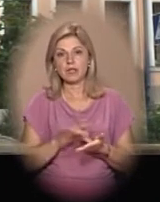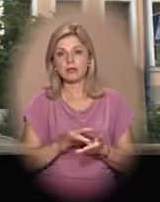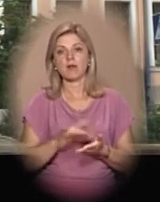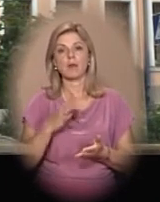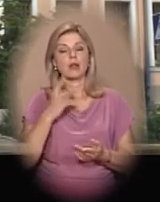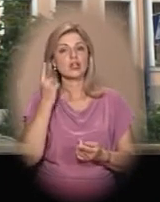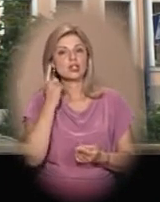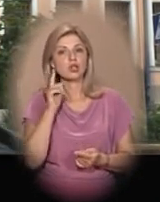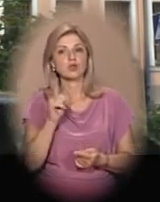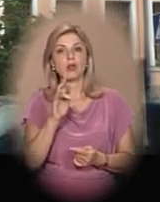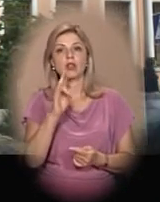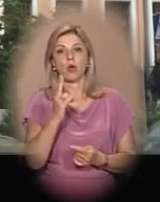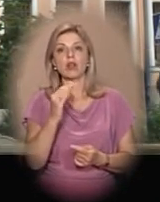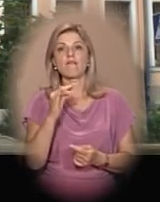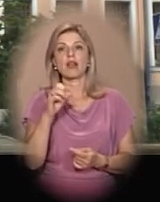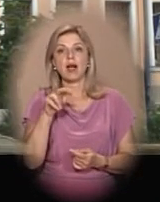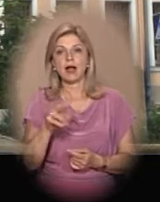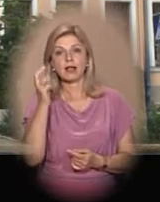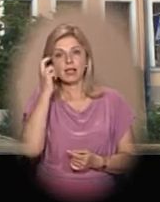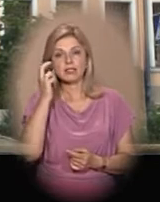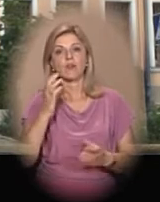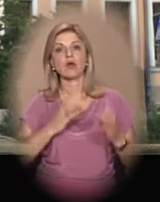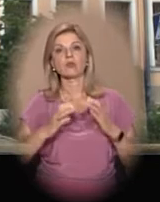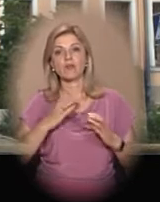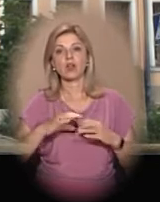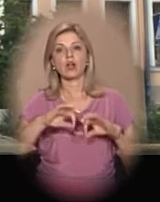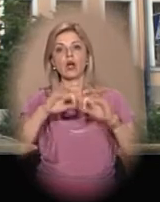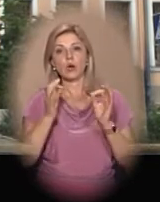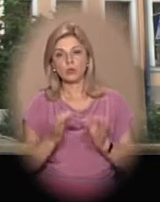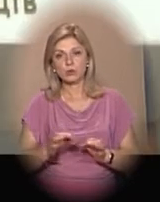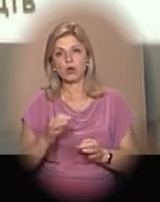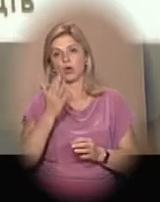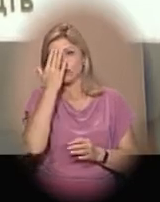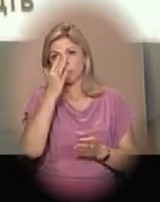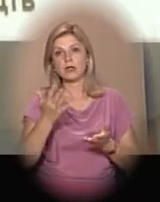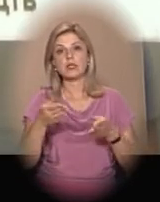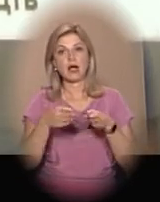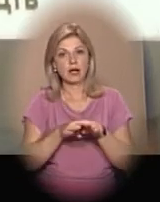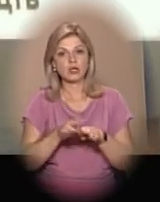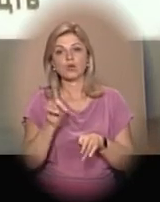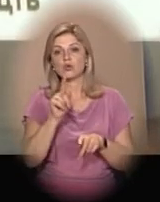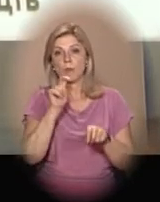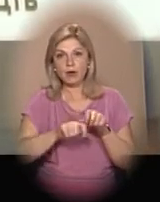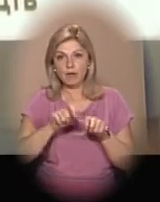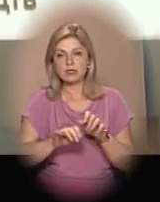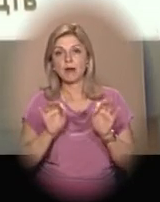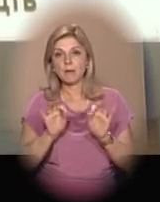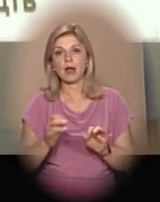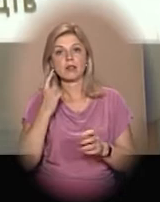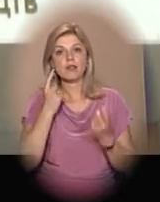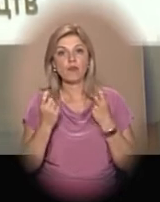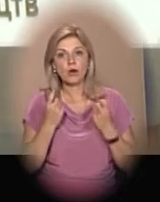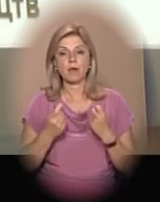що Миколаївську філію Київського національного університету культури і мистецтв збираються закрити. Аби перевірити достовірність інформації,